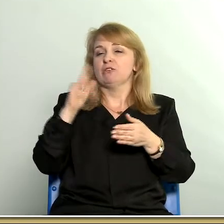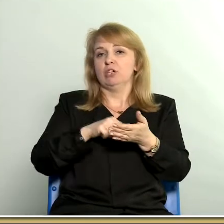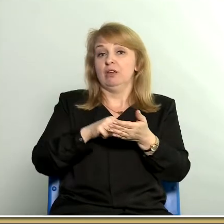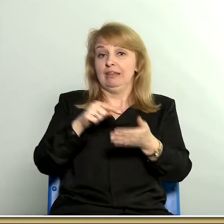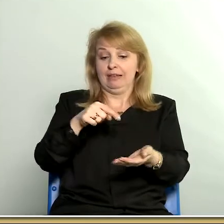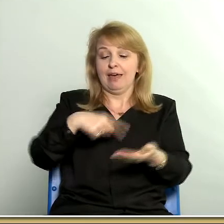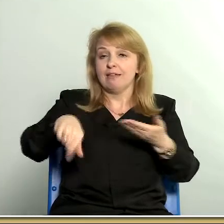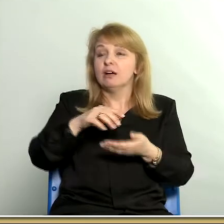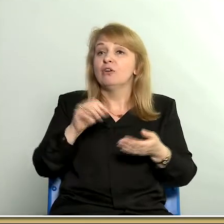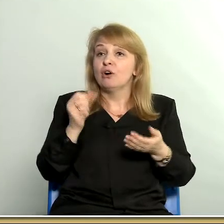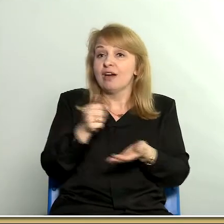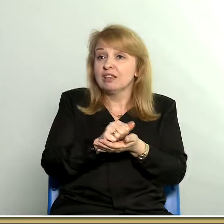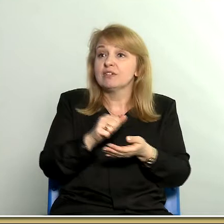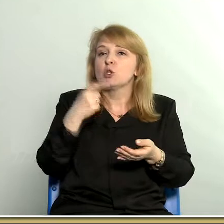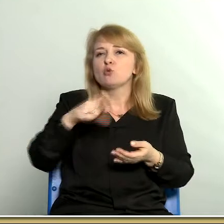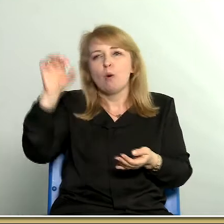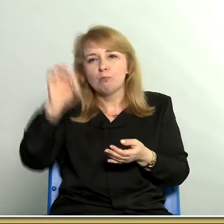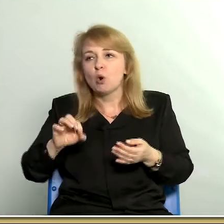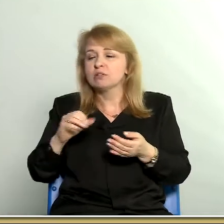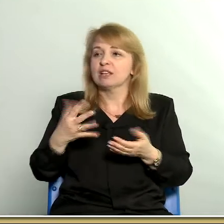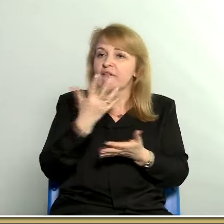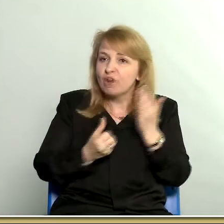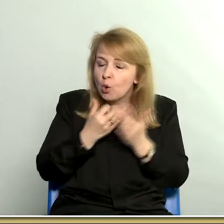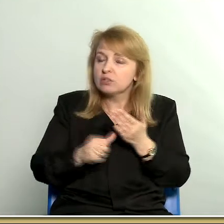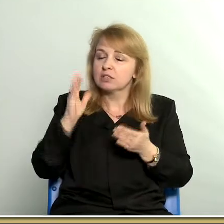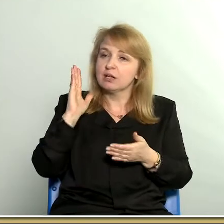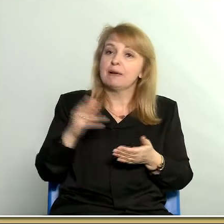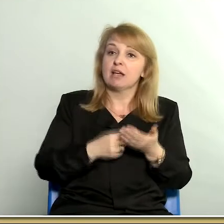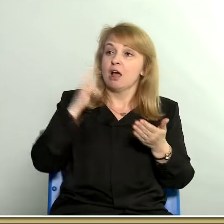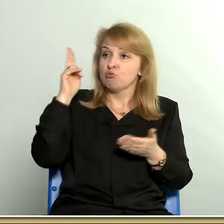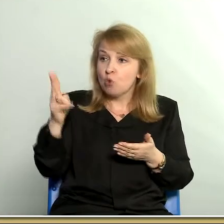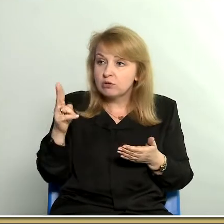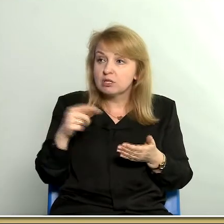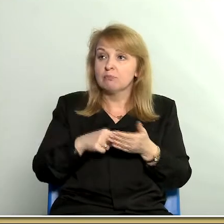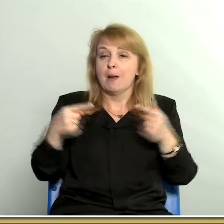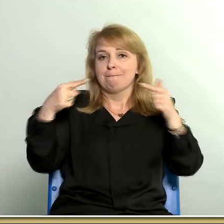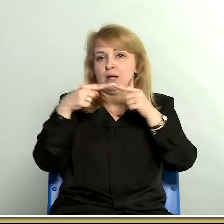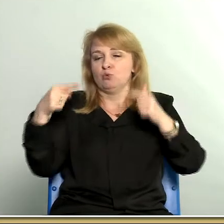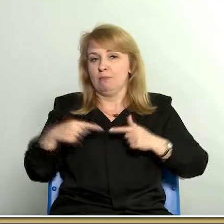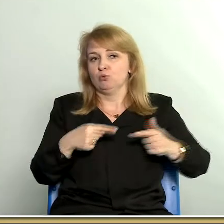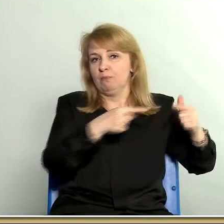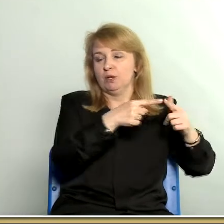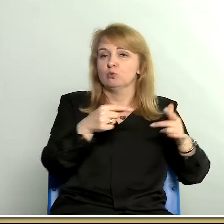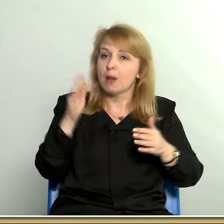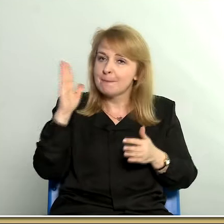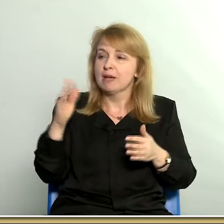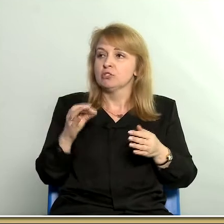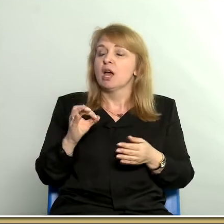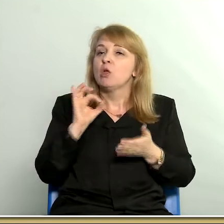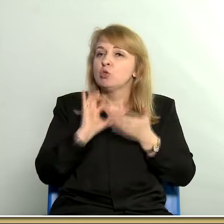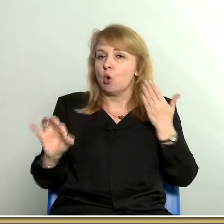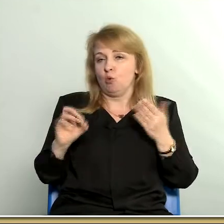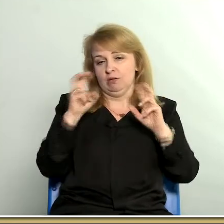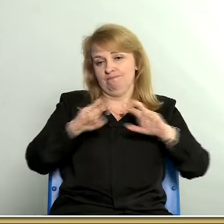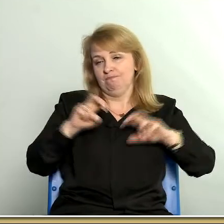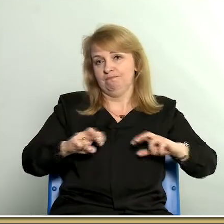zostaną zapełnione w 100%, a dostęp duży, który jest naturalny, bo to jest przedsiębiorstwo duże, jeżeli